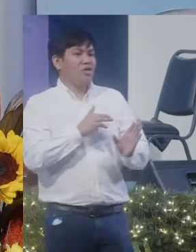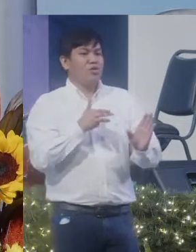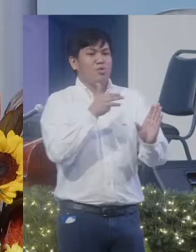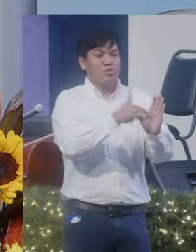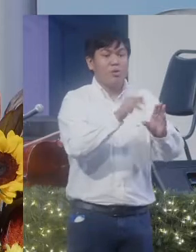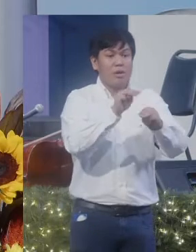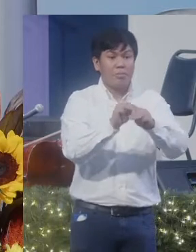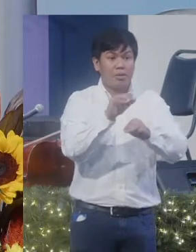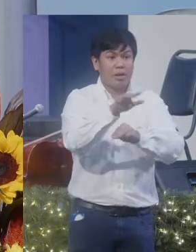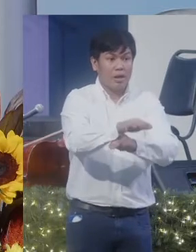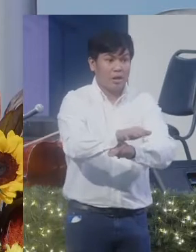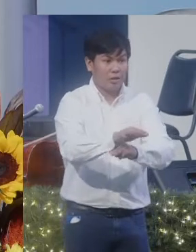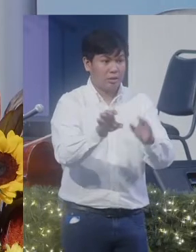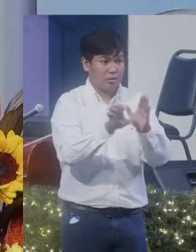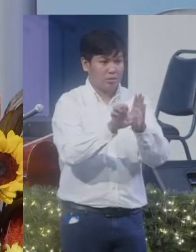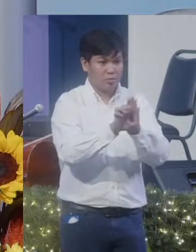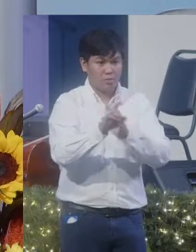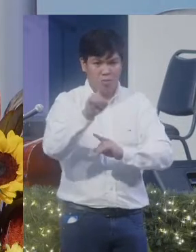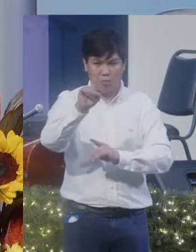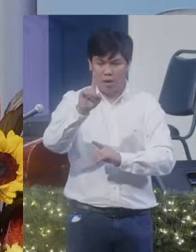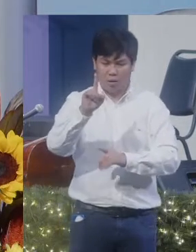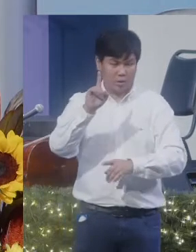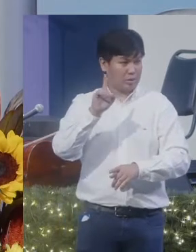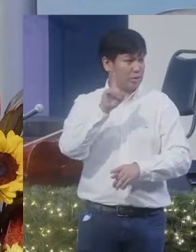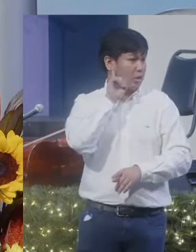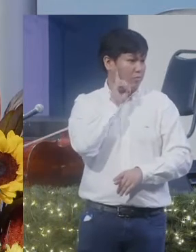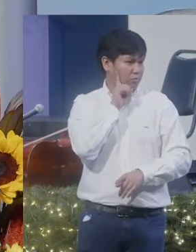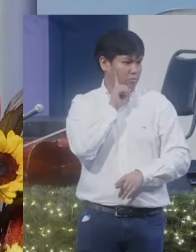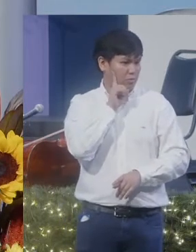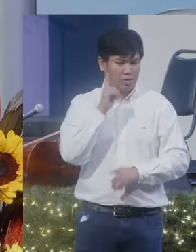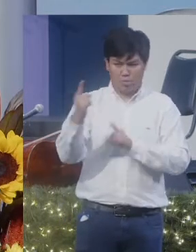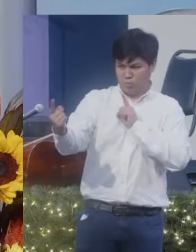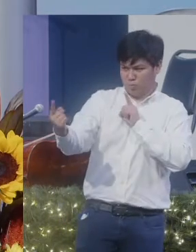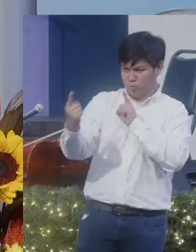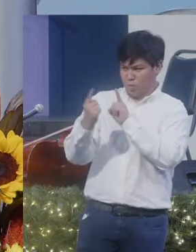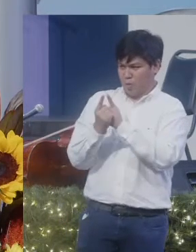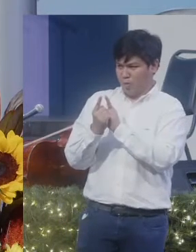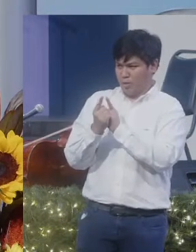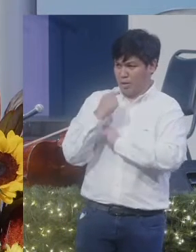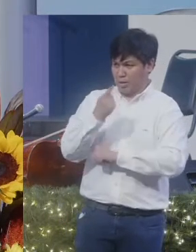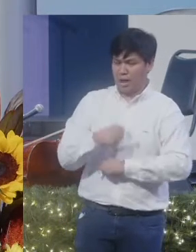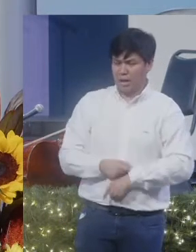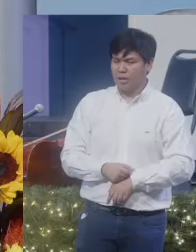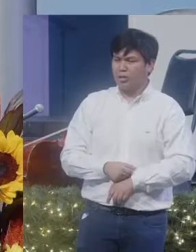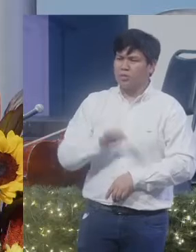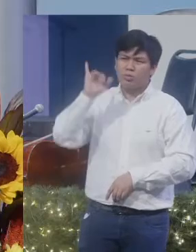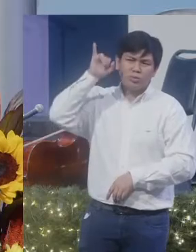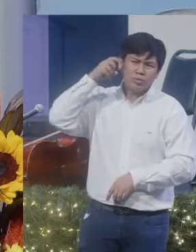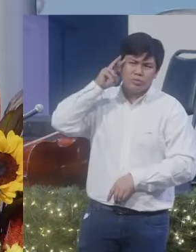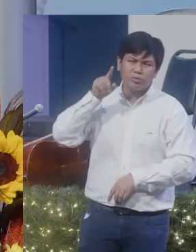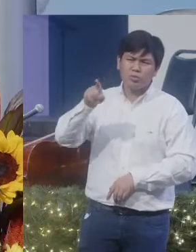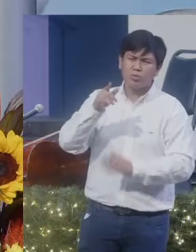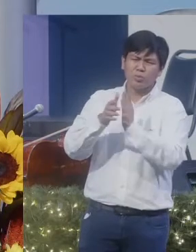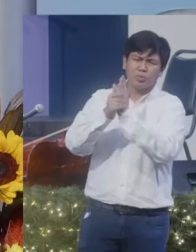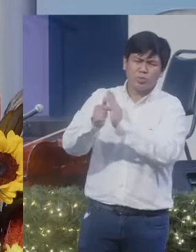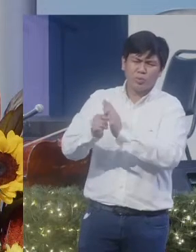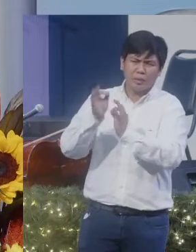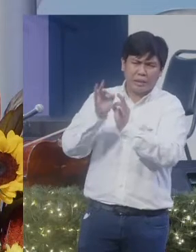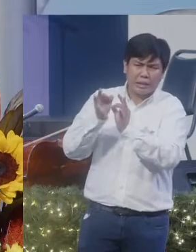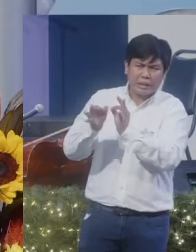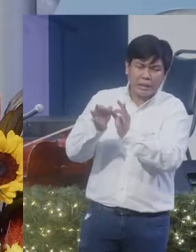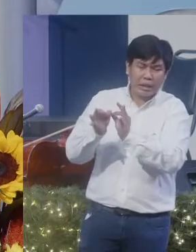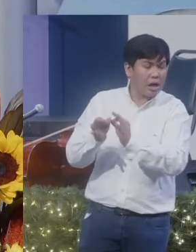may lumapit, hindi dahil sa galing natin magsalita o hindi dahil sa ganda ng ating presentasyon, kundi dahil